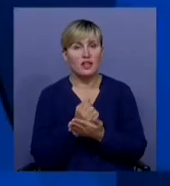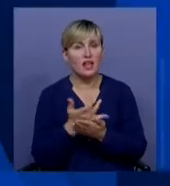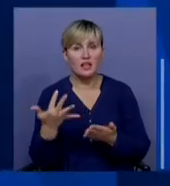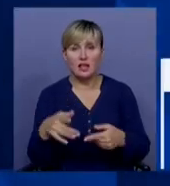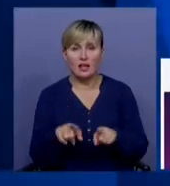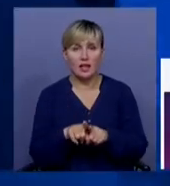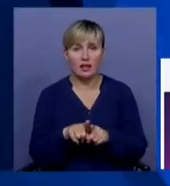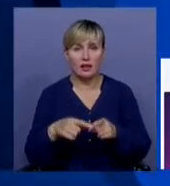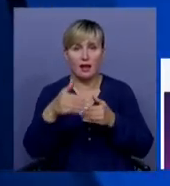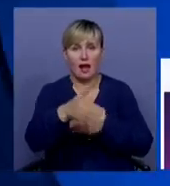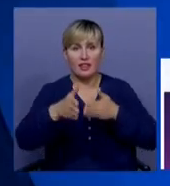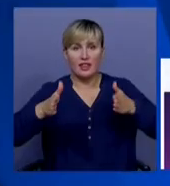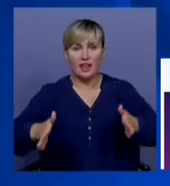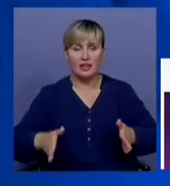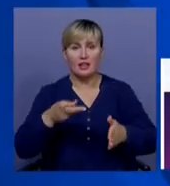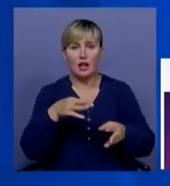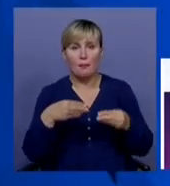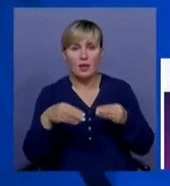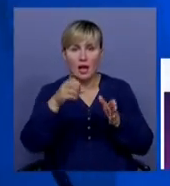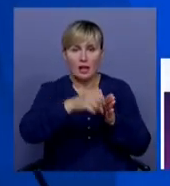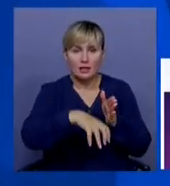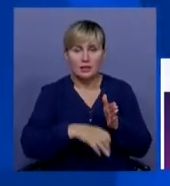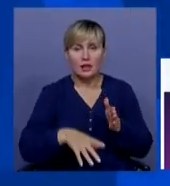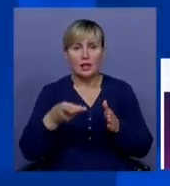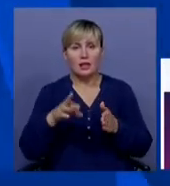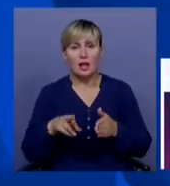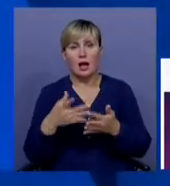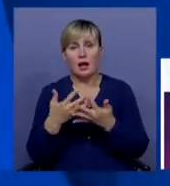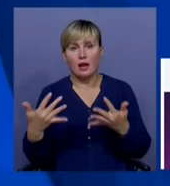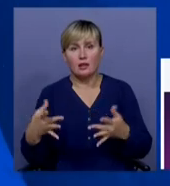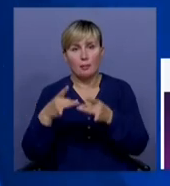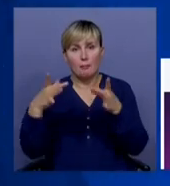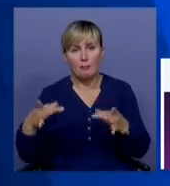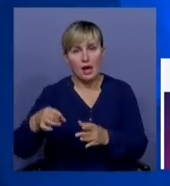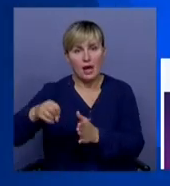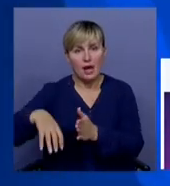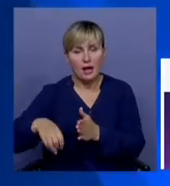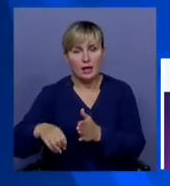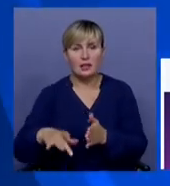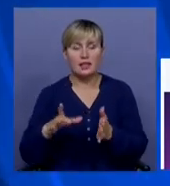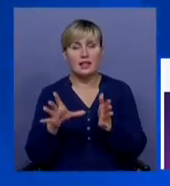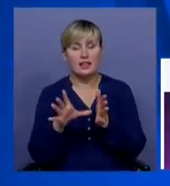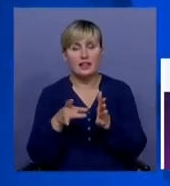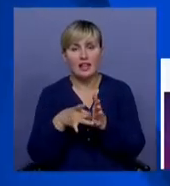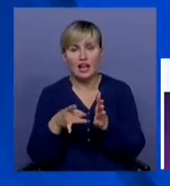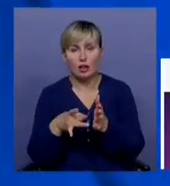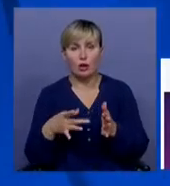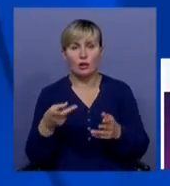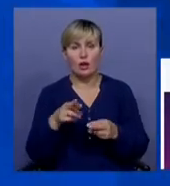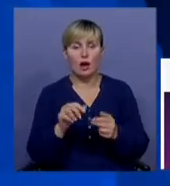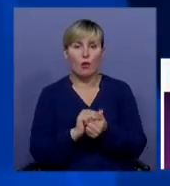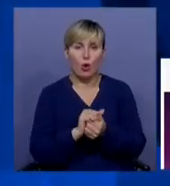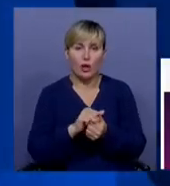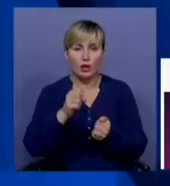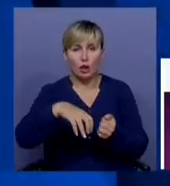вот контейнеров для пластика, для разных видов пластика, для стекла и для